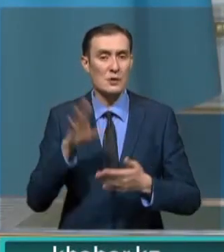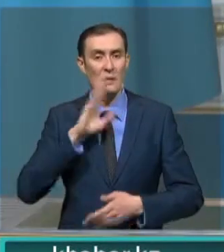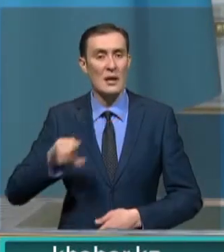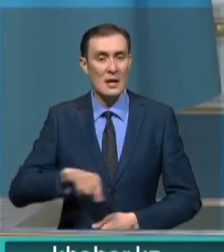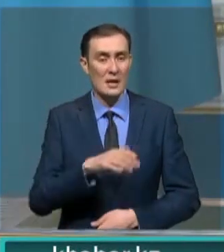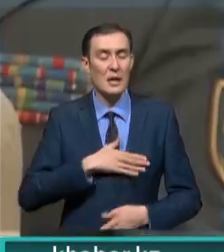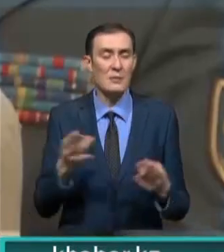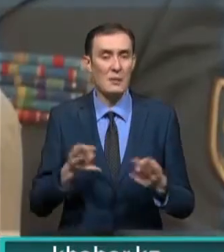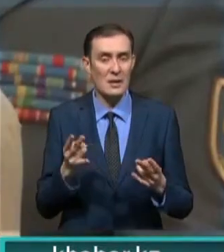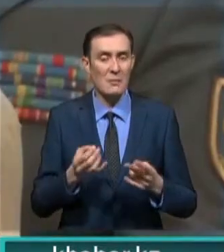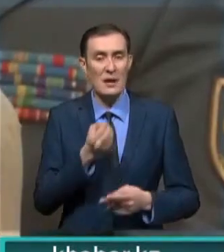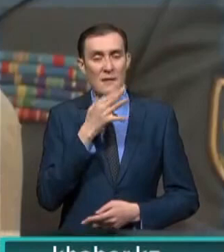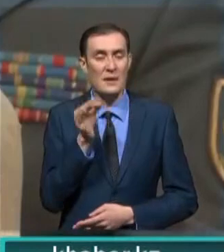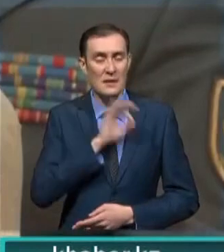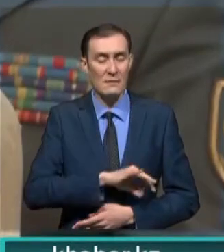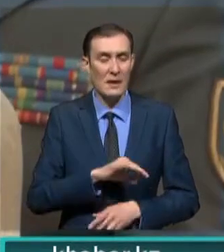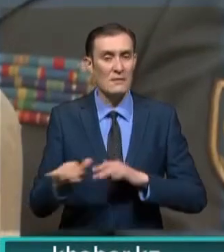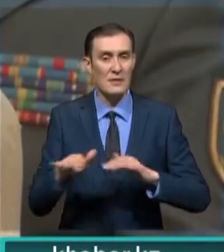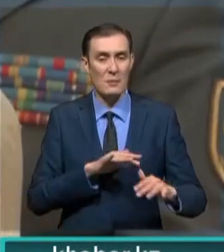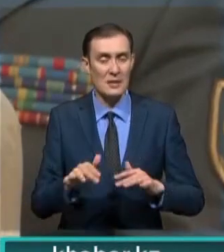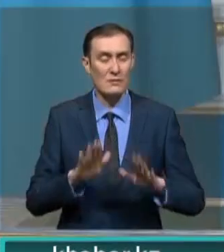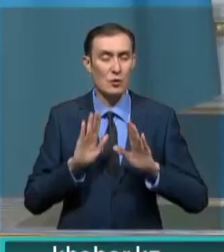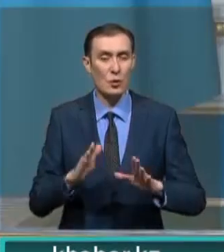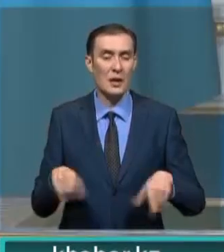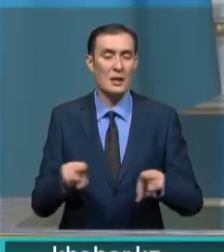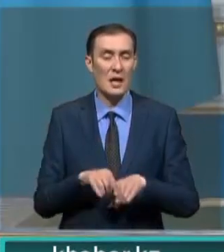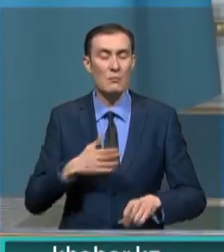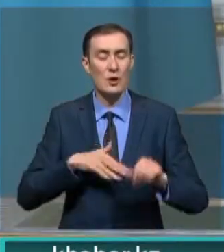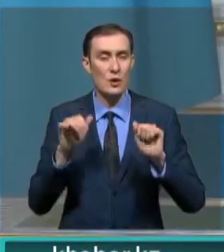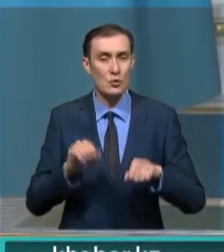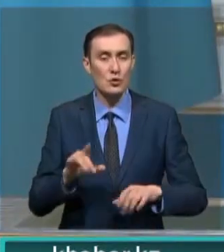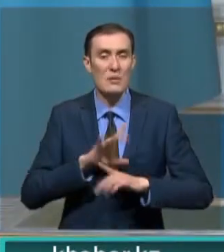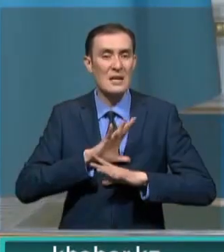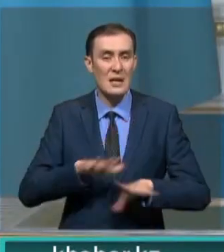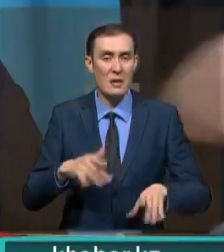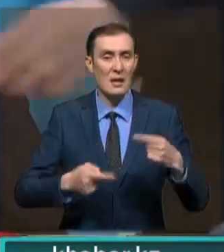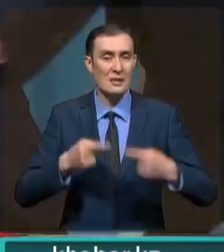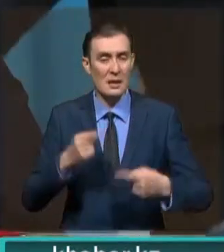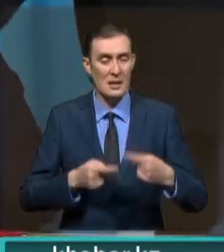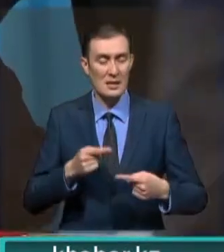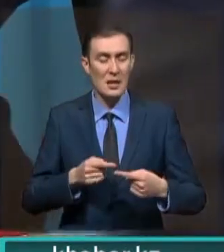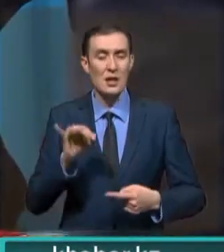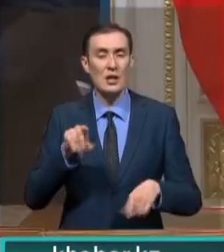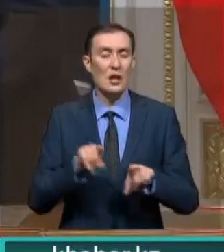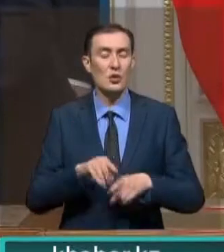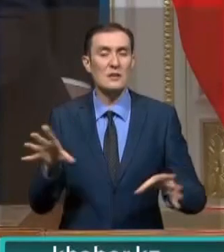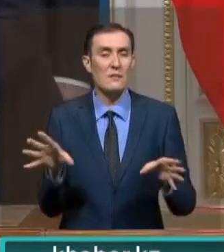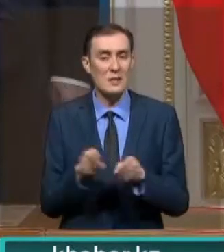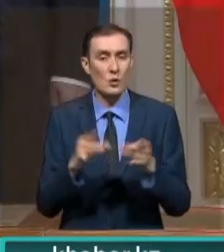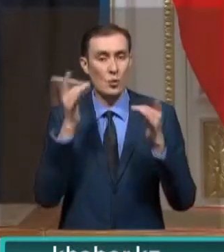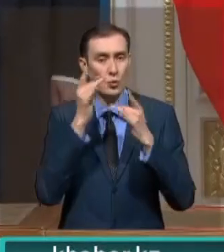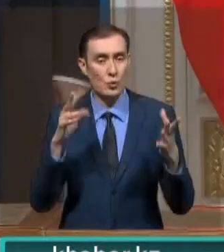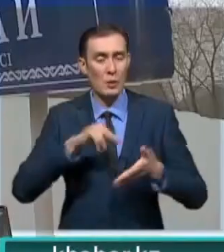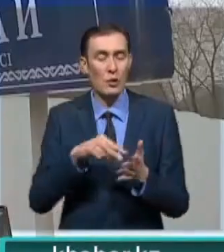нам необходимо эффективное взаимодействие. Только так мы сможем избежать разногласий. Речь шла и о совместных